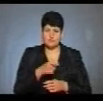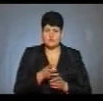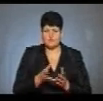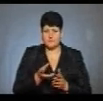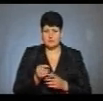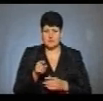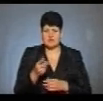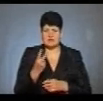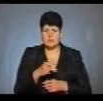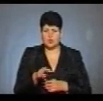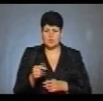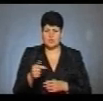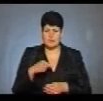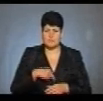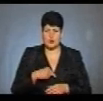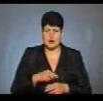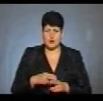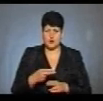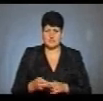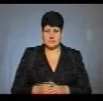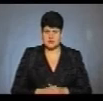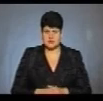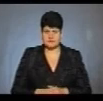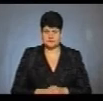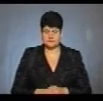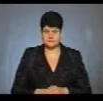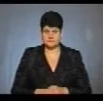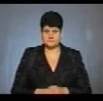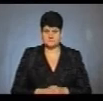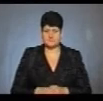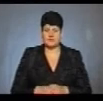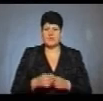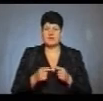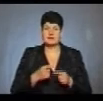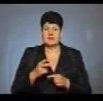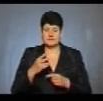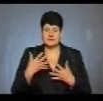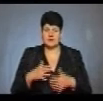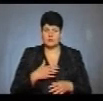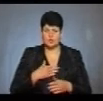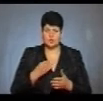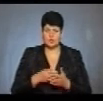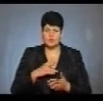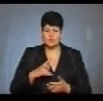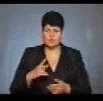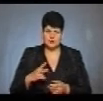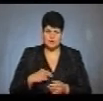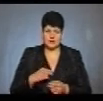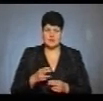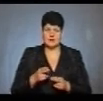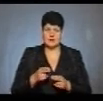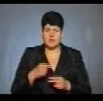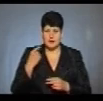виплатив їй 2 мільйони гривень моральної компенсації. Наслідки принесення події втрати моєї надрощини, яке призвело до появи